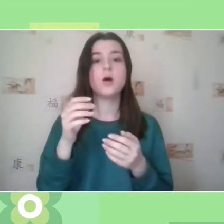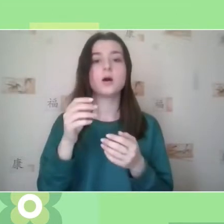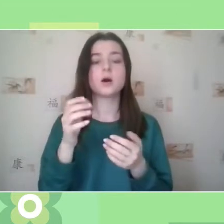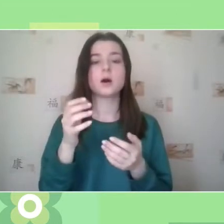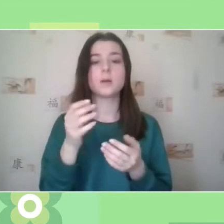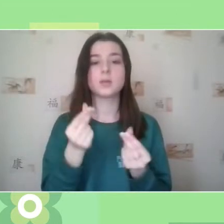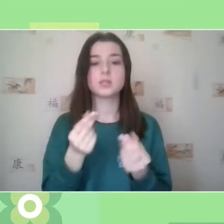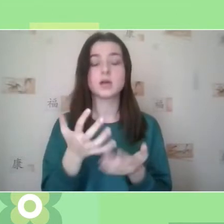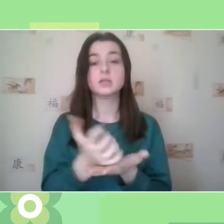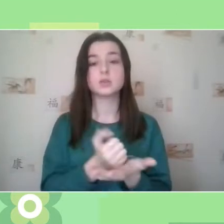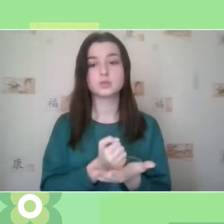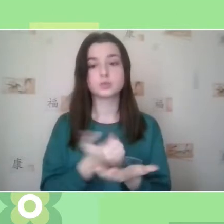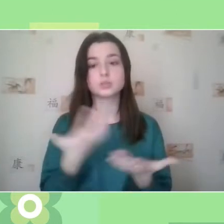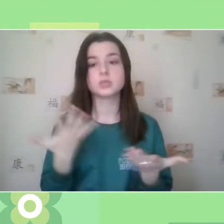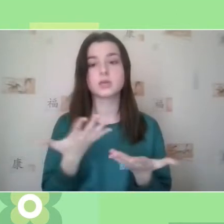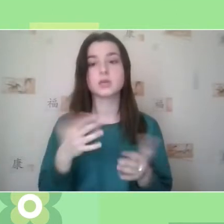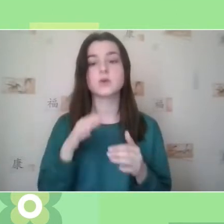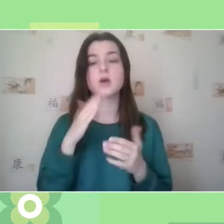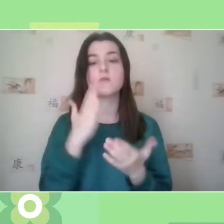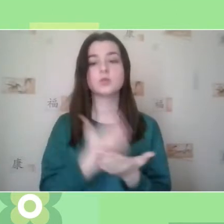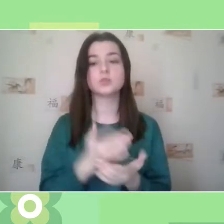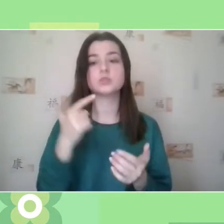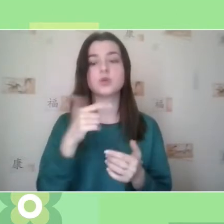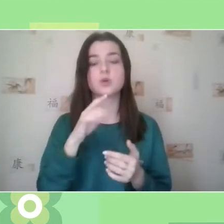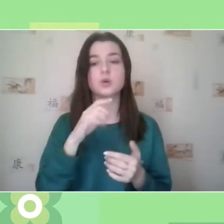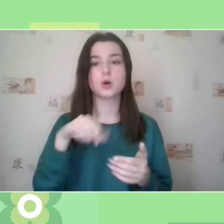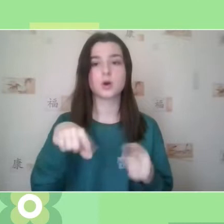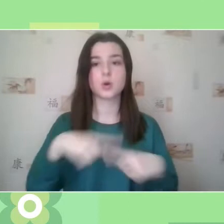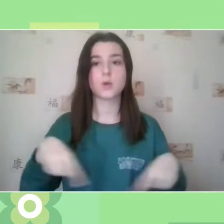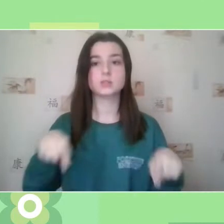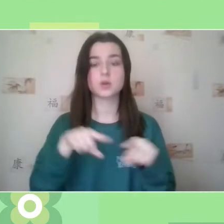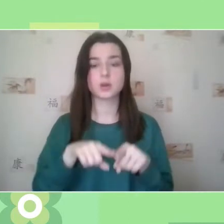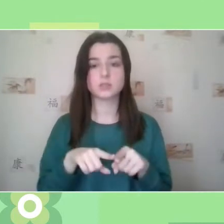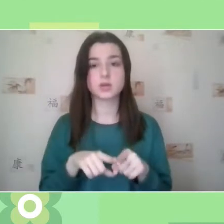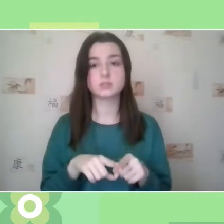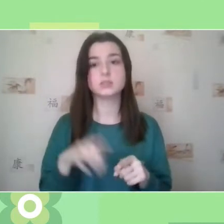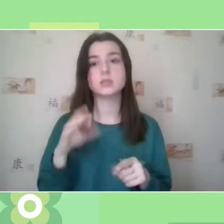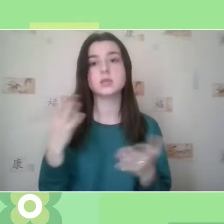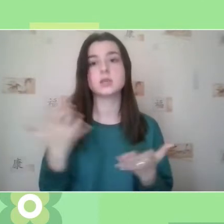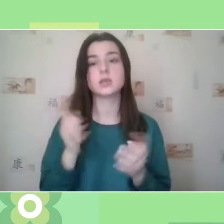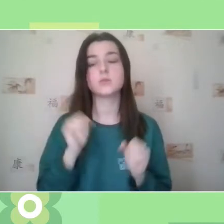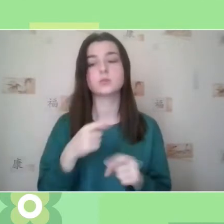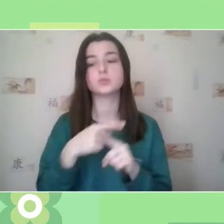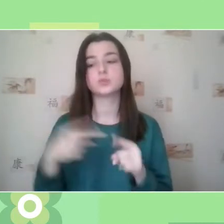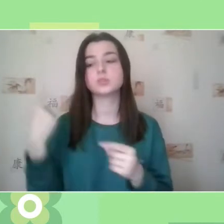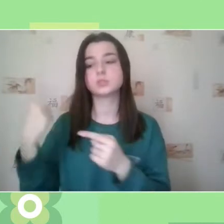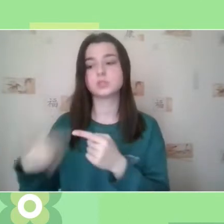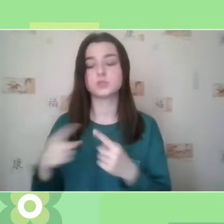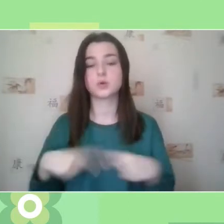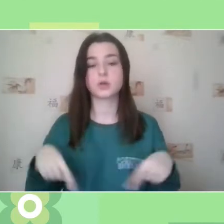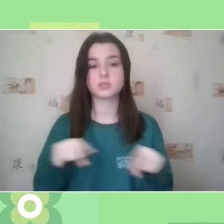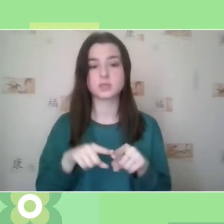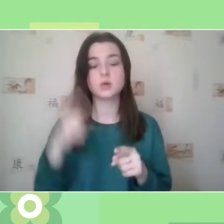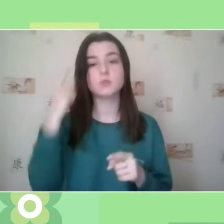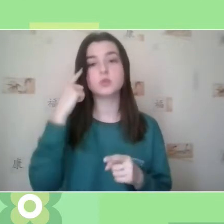кілька громадських організацій, і якими вони можуть поділитися безвозмездно, тобто даром, з іншими громадськими організаціями.